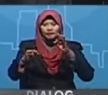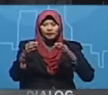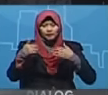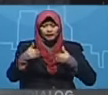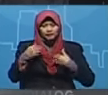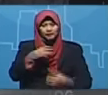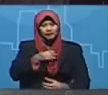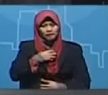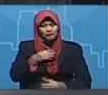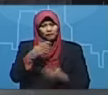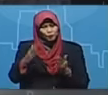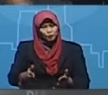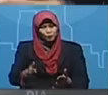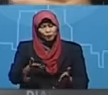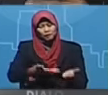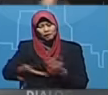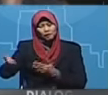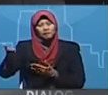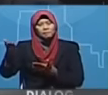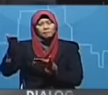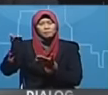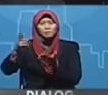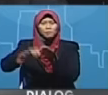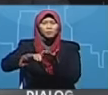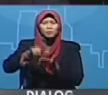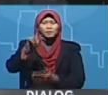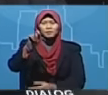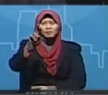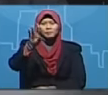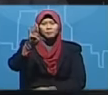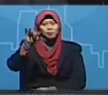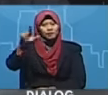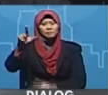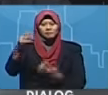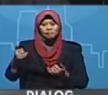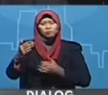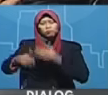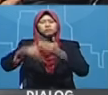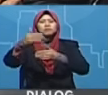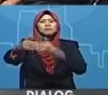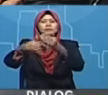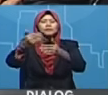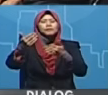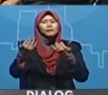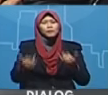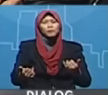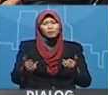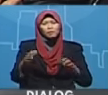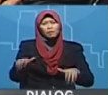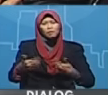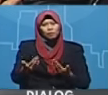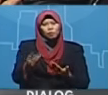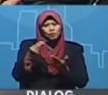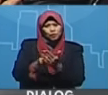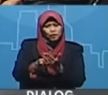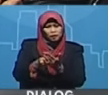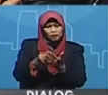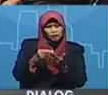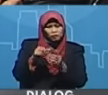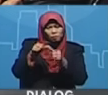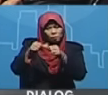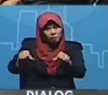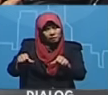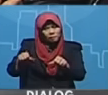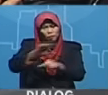pengadu-pengadu lain ke tribunal pun ada. Tapi semua cara itu telah berjalan. Okay. Jadi untuk kes Puan Habitah tadi, tuntutan penuh boleh diperolehi atau mungkin ada